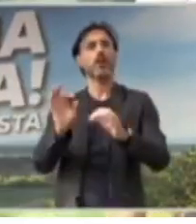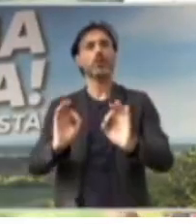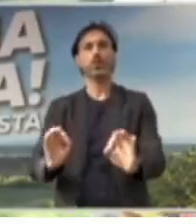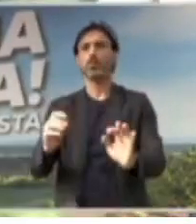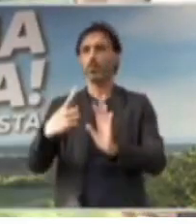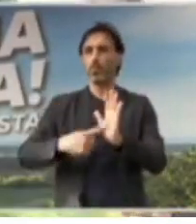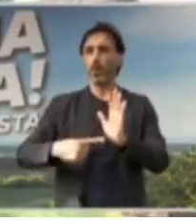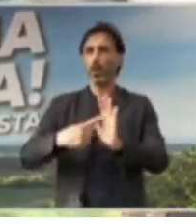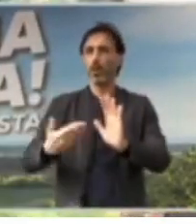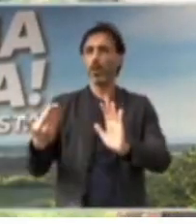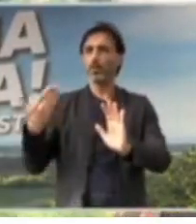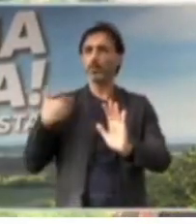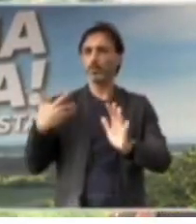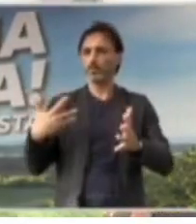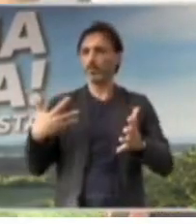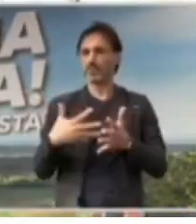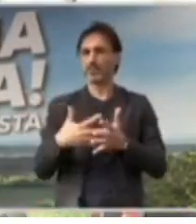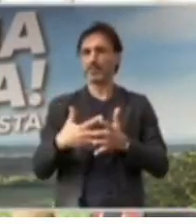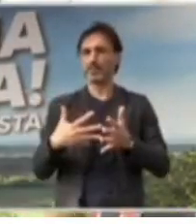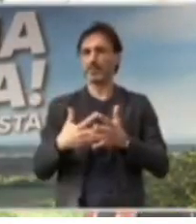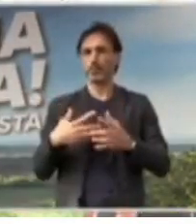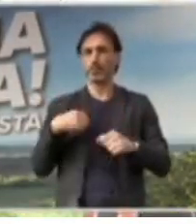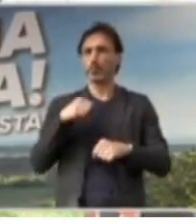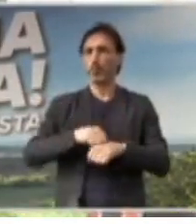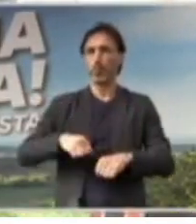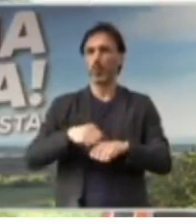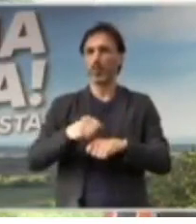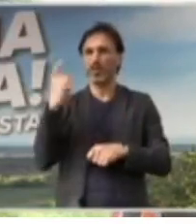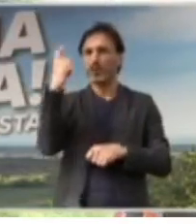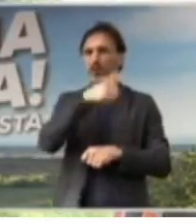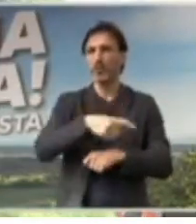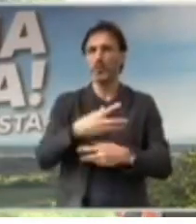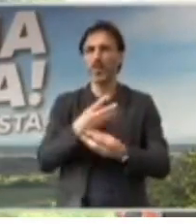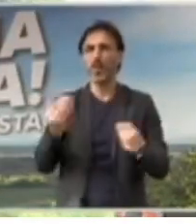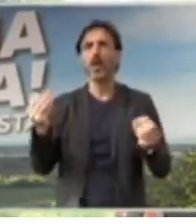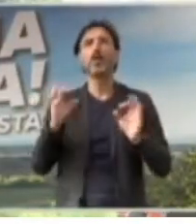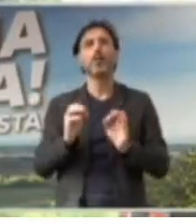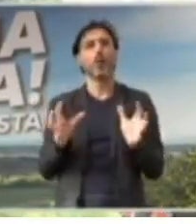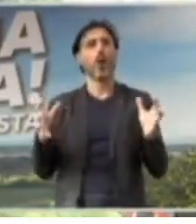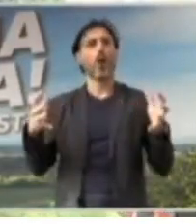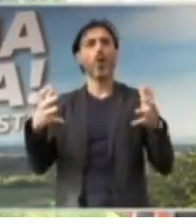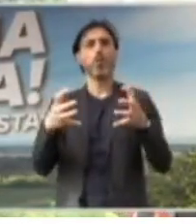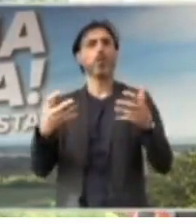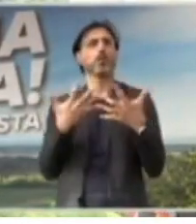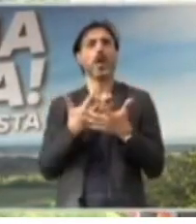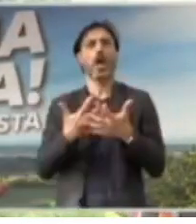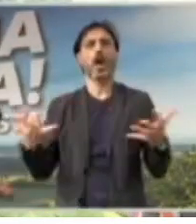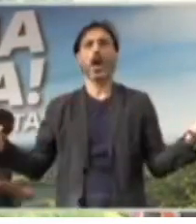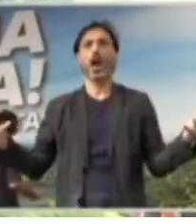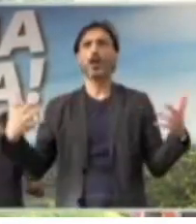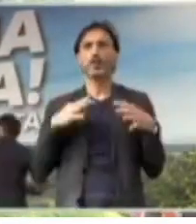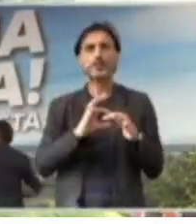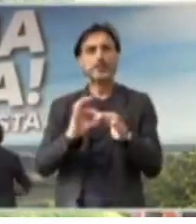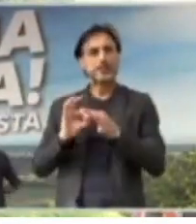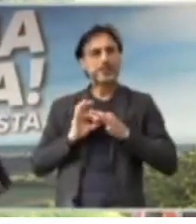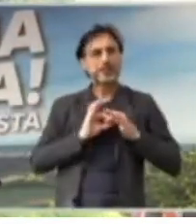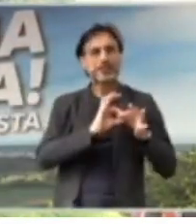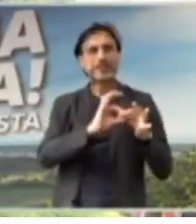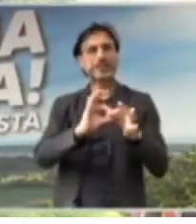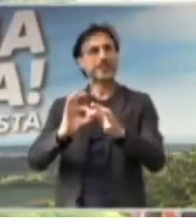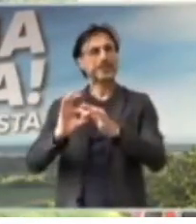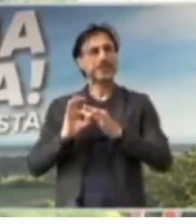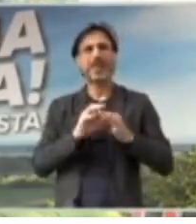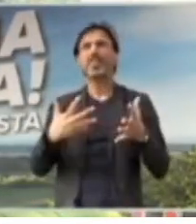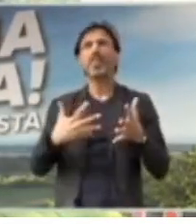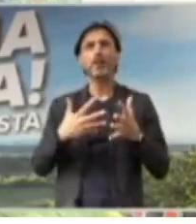in questi mesi difficili, durissimi, hanno dimostrato di essere una grande comunità che è stata coesa, che ha saputo affrontare